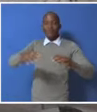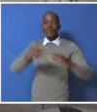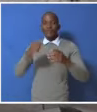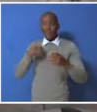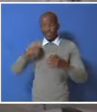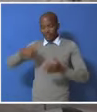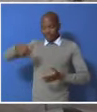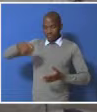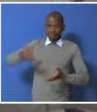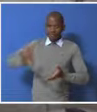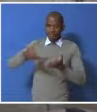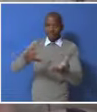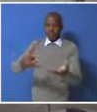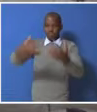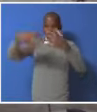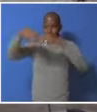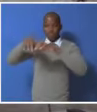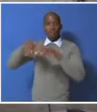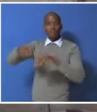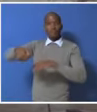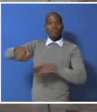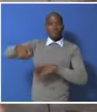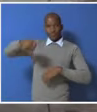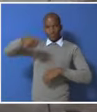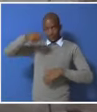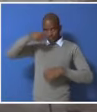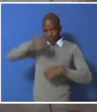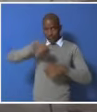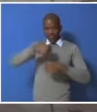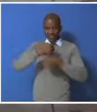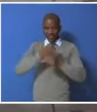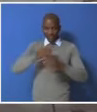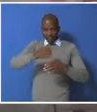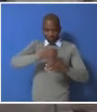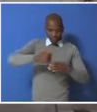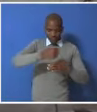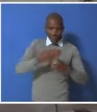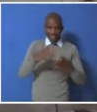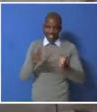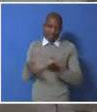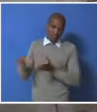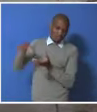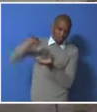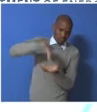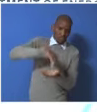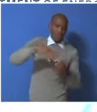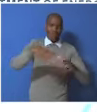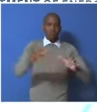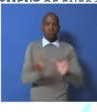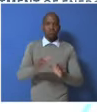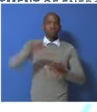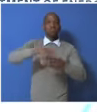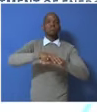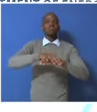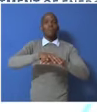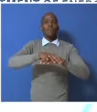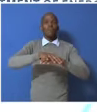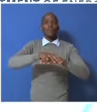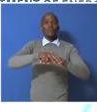be re ka kgona go isa bakete gore ba re tshelele moswang mo teng be re o tsaya lona re tla re ira motogo ale be re tshela. Ba tshwanetse gore e be